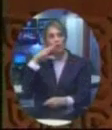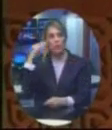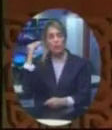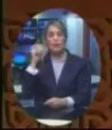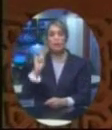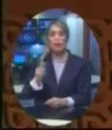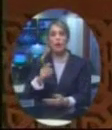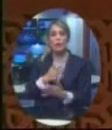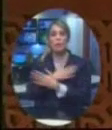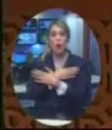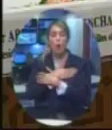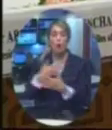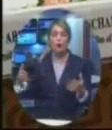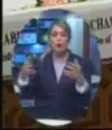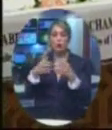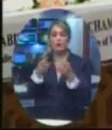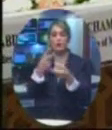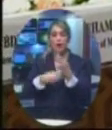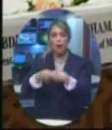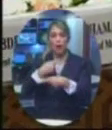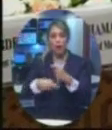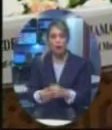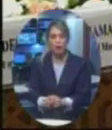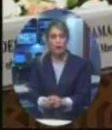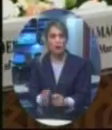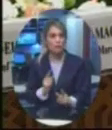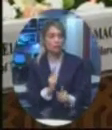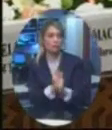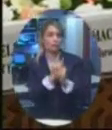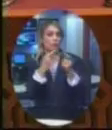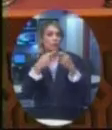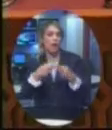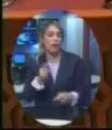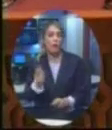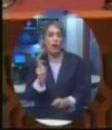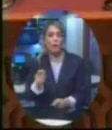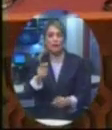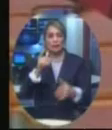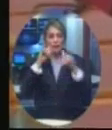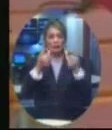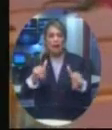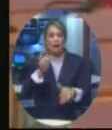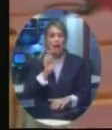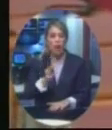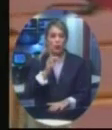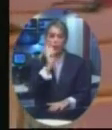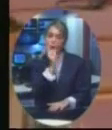במרוקו לכינוס כלכלי, ונתקל בחבר פרלמנט שהטיח לעברו כללות ואיומים.